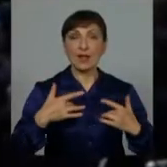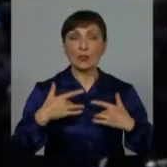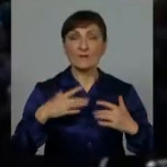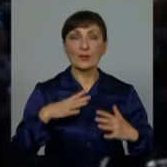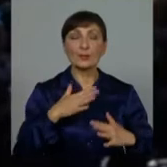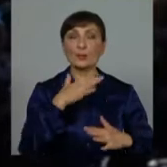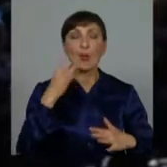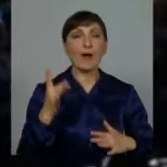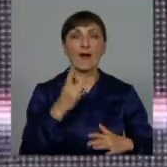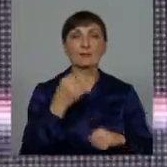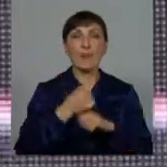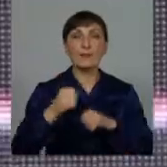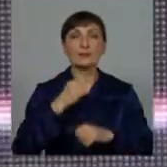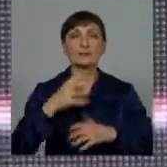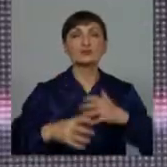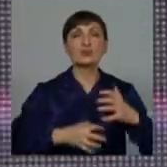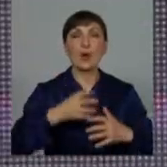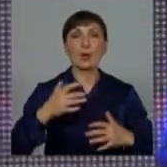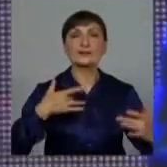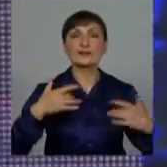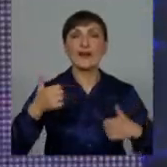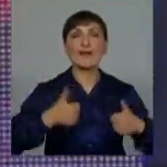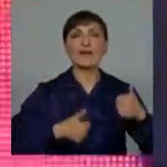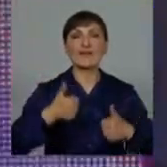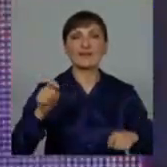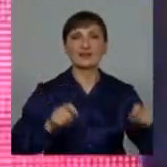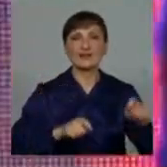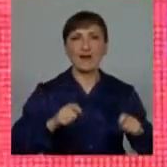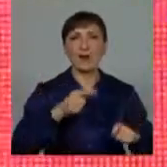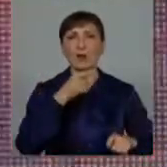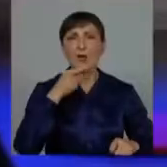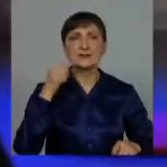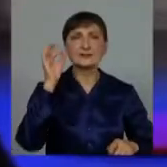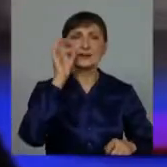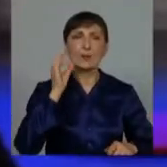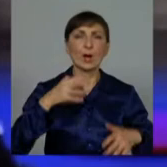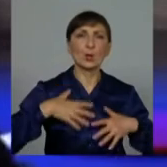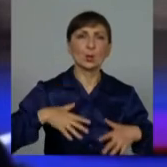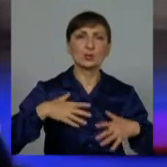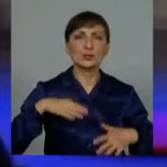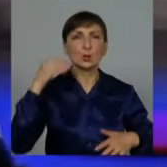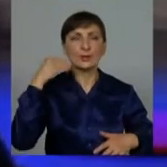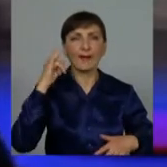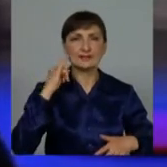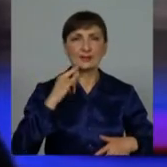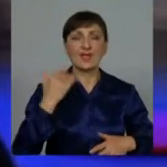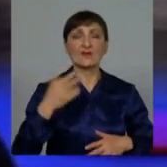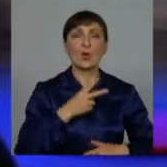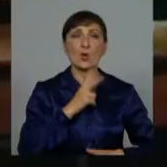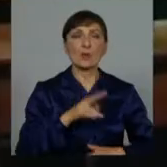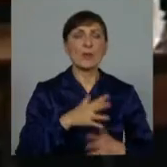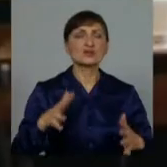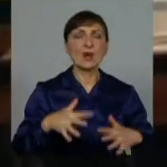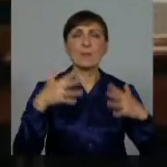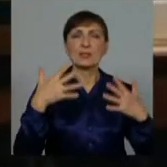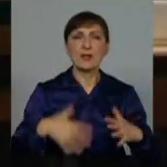были победителями международных театральных фестивалей в России, Германии, Грузии, Туркменистане и Казахстане. Его уход – большая